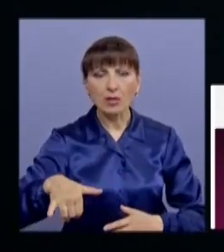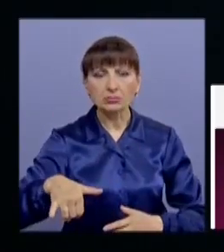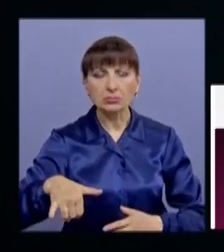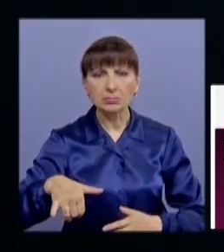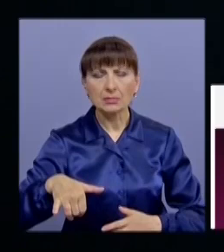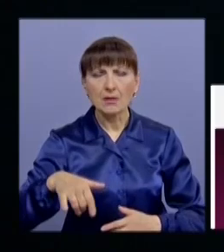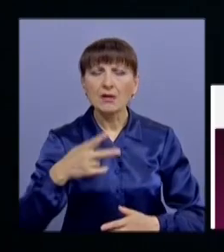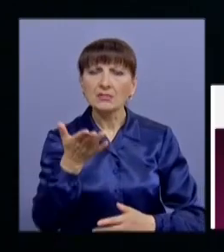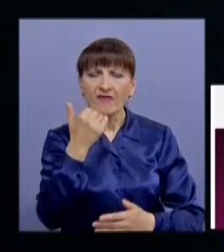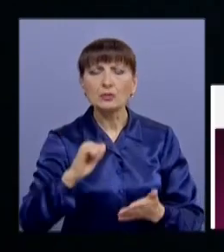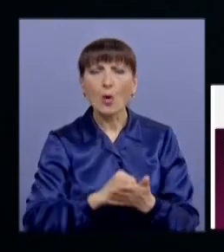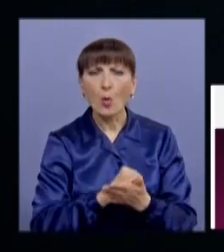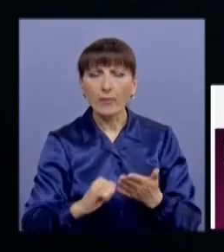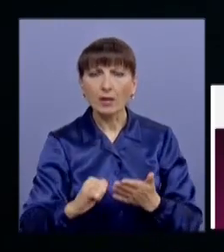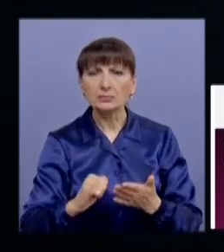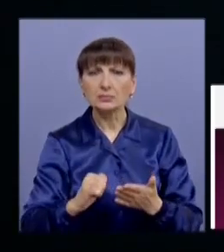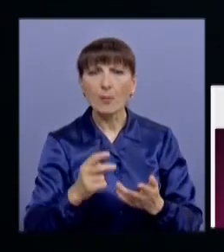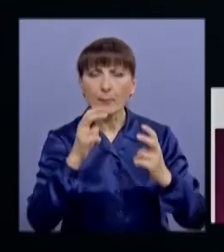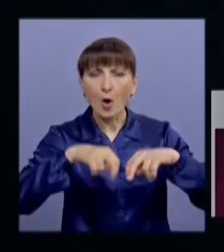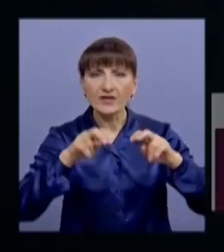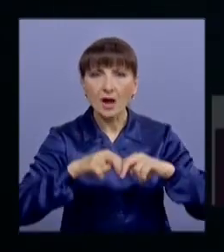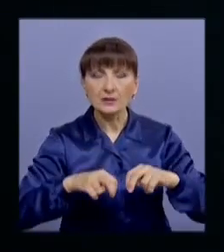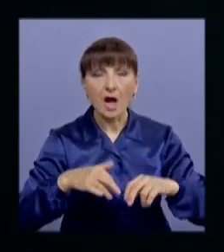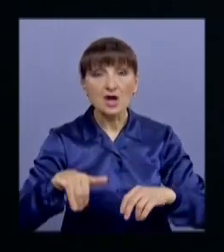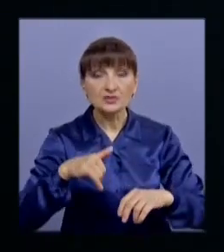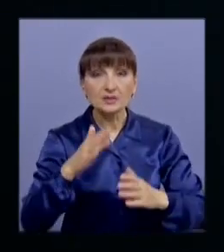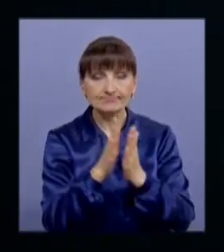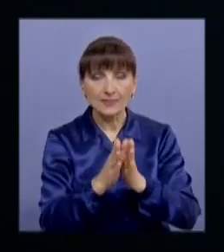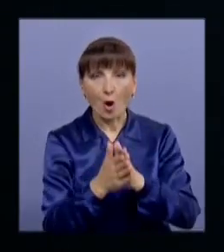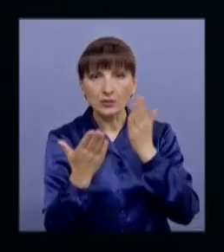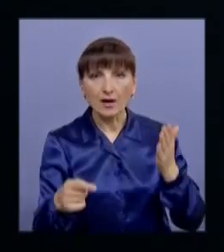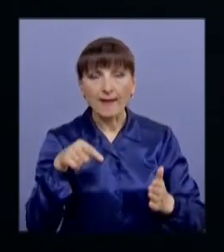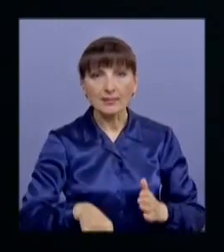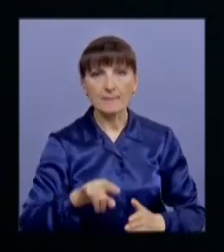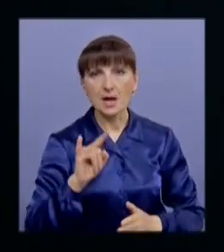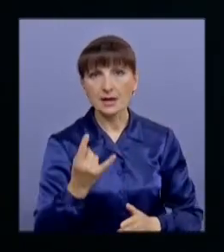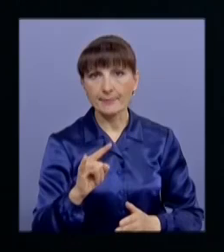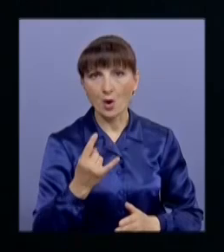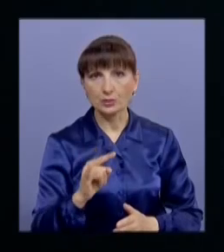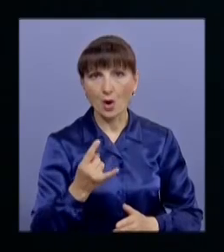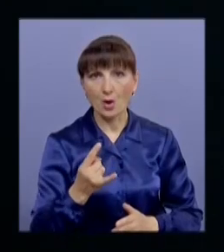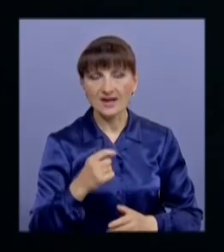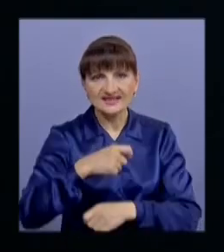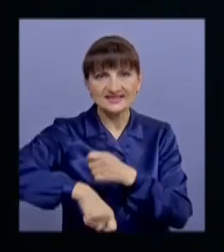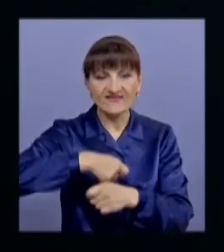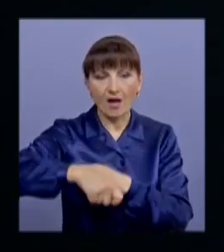Начал у них документы проверять, представился. А после того, как чемодан попросил открыть, оказывается, там ребенок